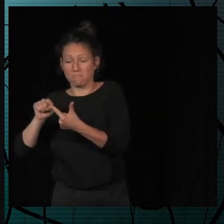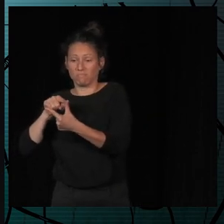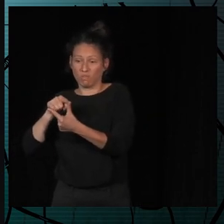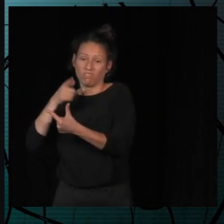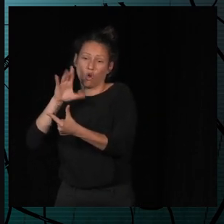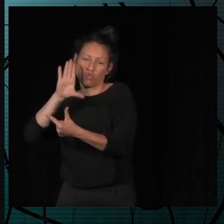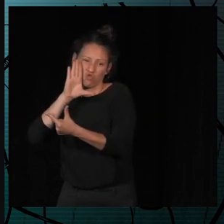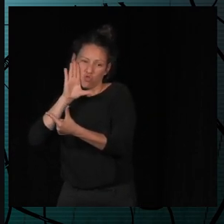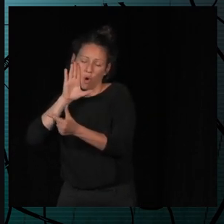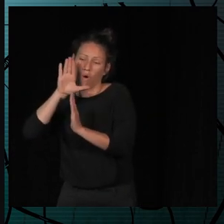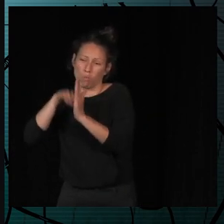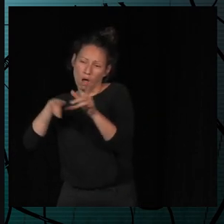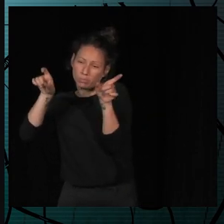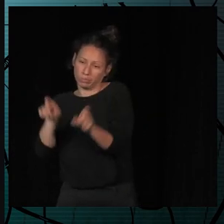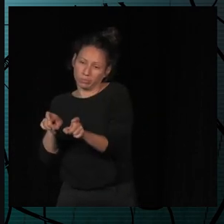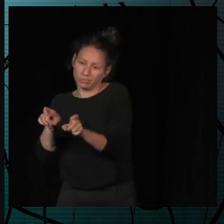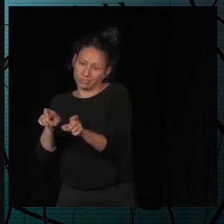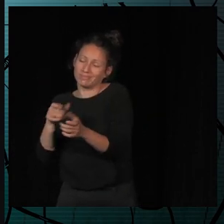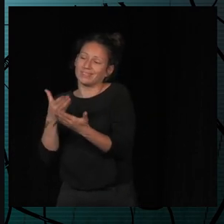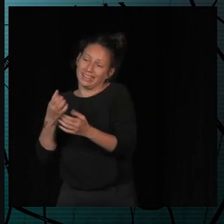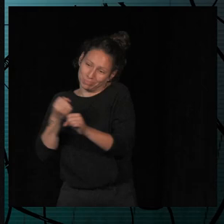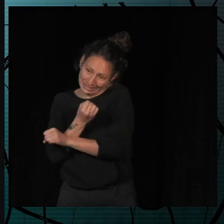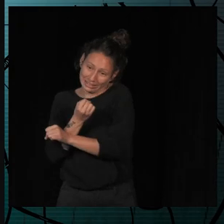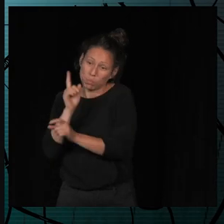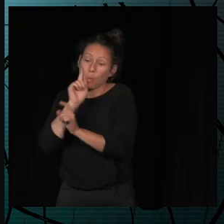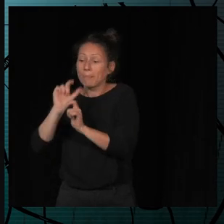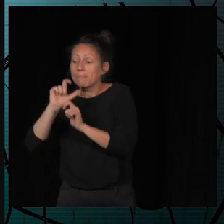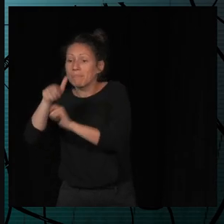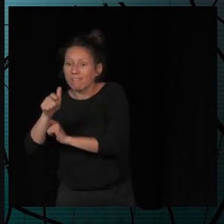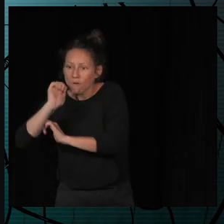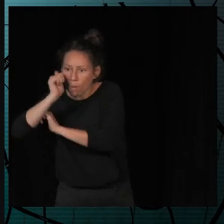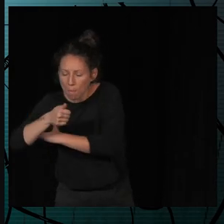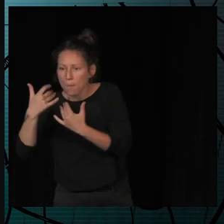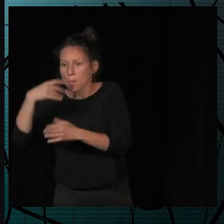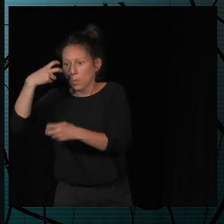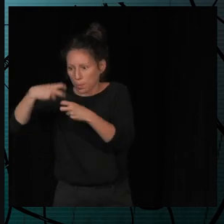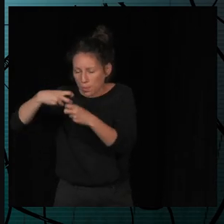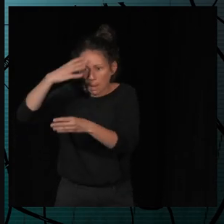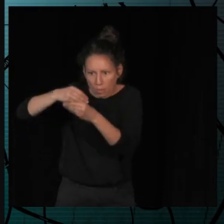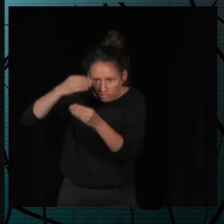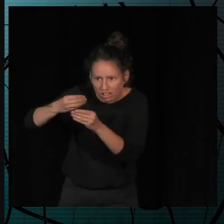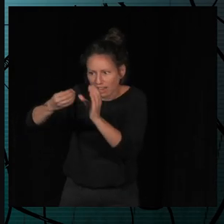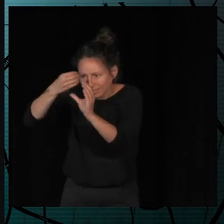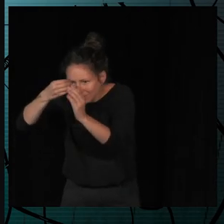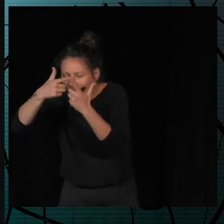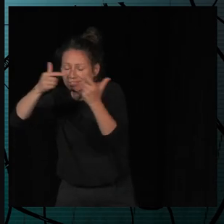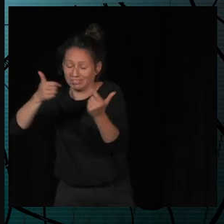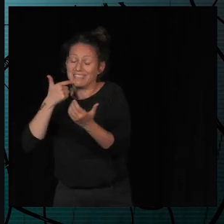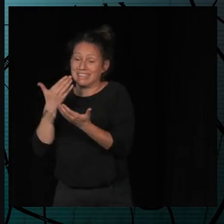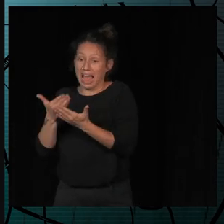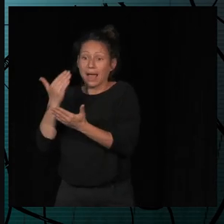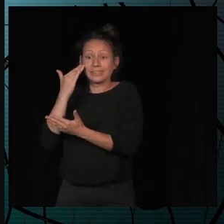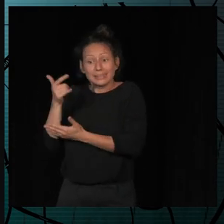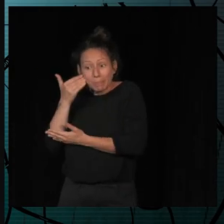pour le pour les apprentissages pour la mémoire enfin c'est essentiel donc s'il y a trop de jeux d'heur vidéo et ça mange sur le temps de